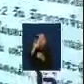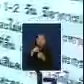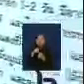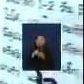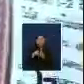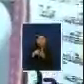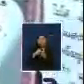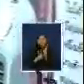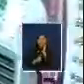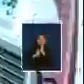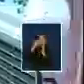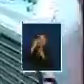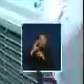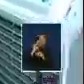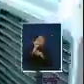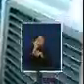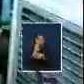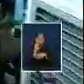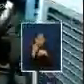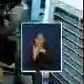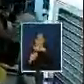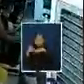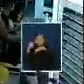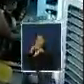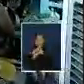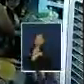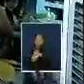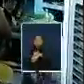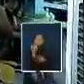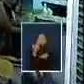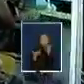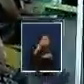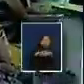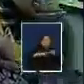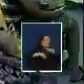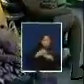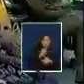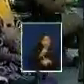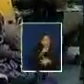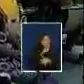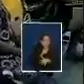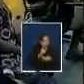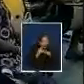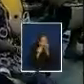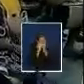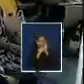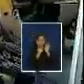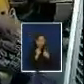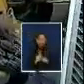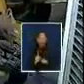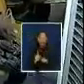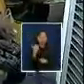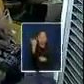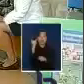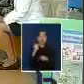คไข้เลือดออกนะคะแล้วถ้าเกิดว่าไข้สูงเนี่ยก็ต้องมาดูแล้วว่าเป็นอะไรอันที่สองคืออาการที่เด็กมีอาการผิดปกติเช่นมีอ